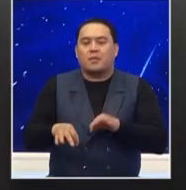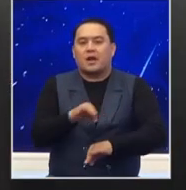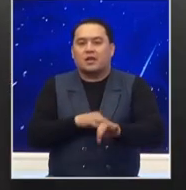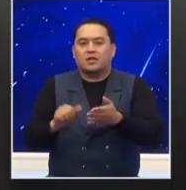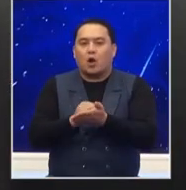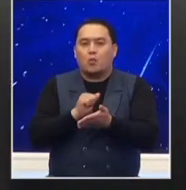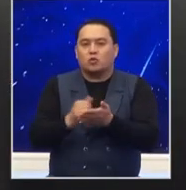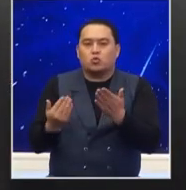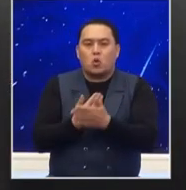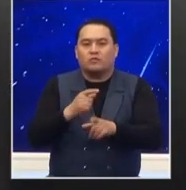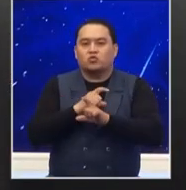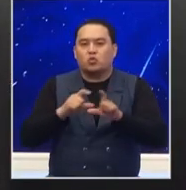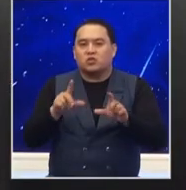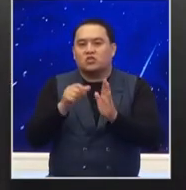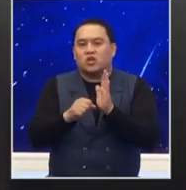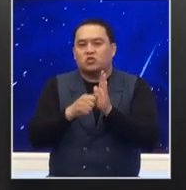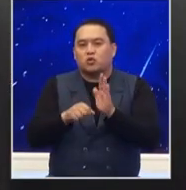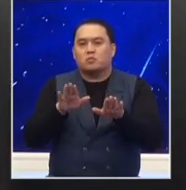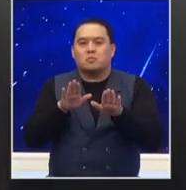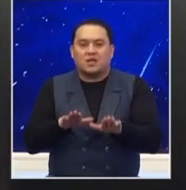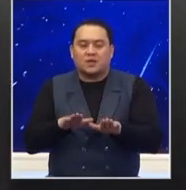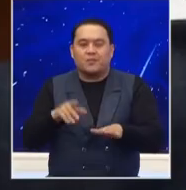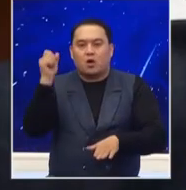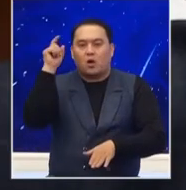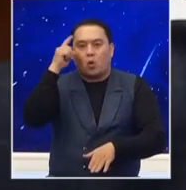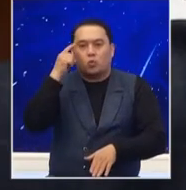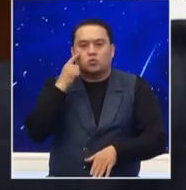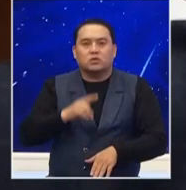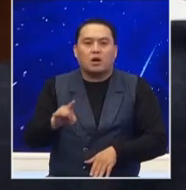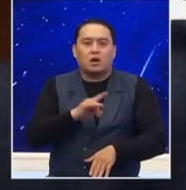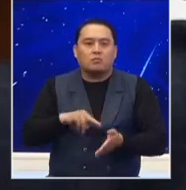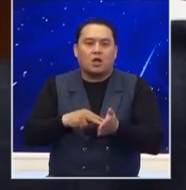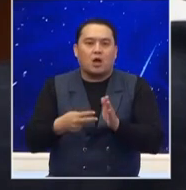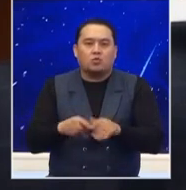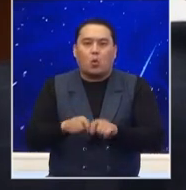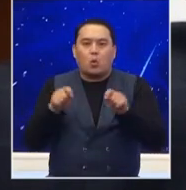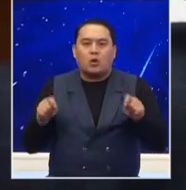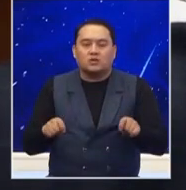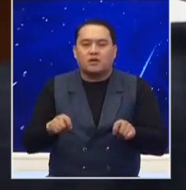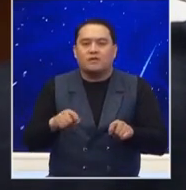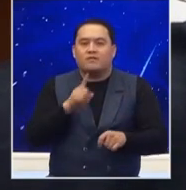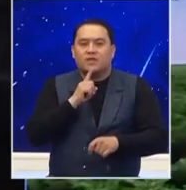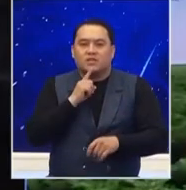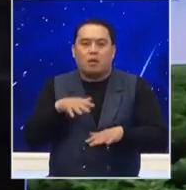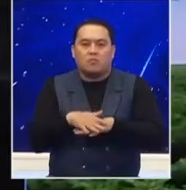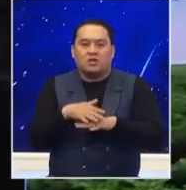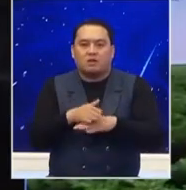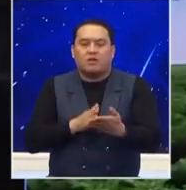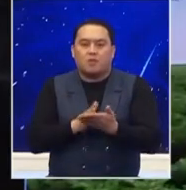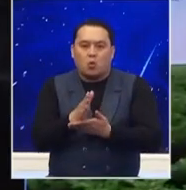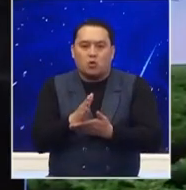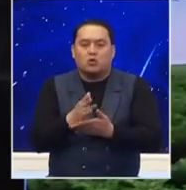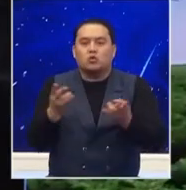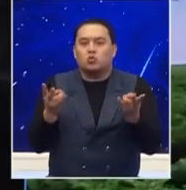ПСД новой школы на 600 мест в Коксутском районе. На базе объекта учреждения планируется открыть лицей физико-математического направления.